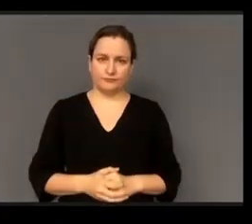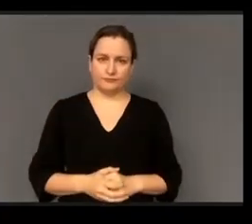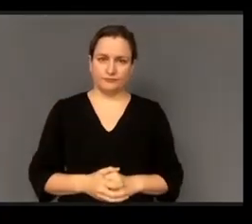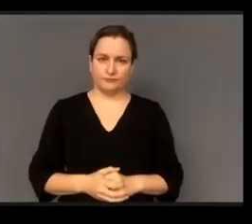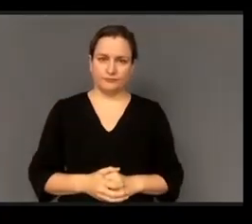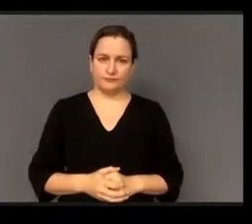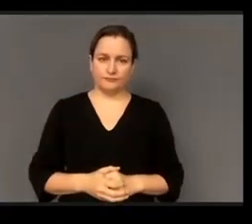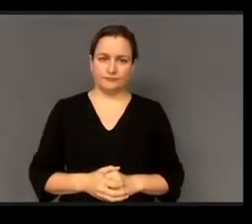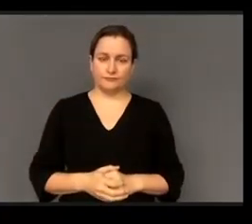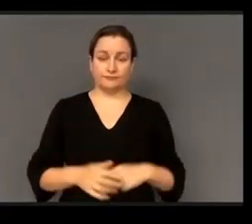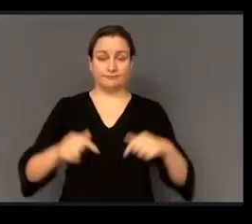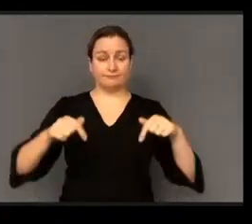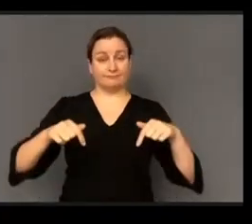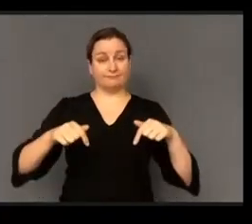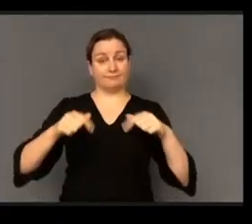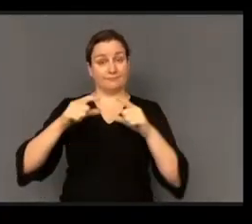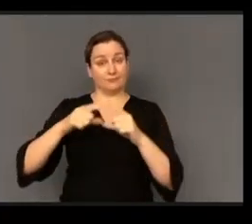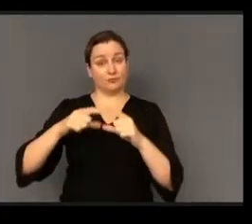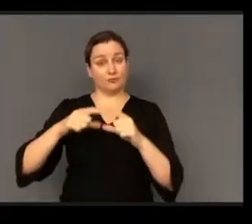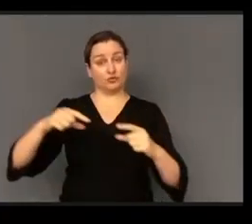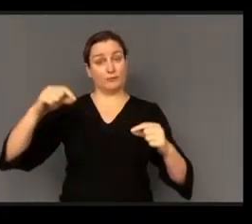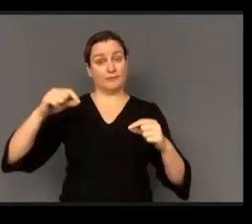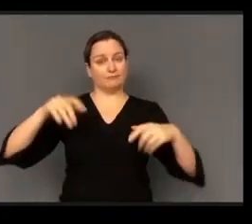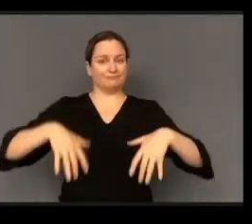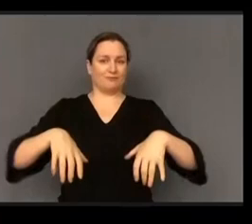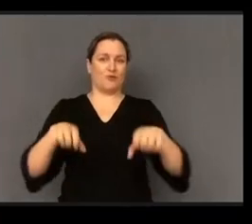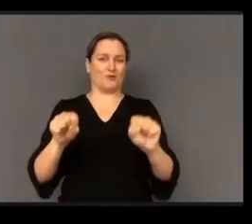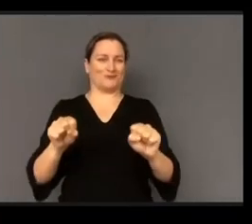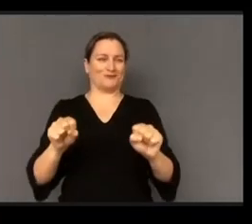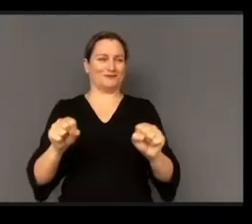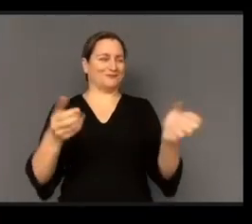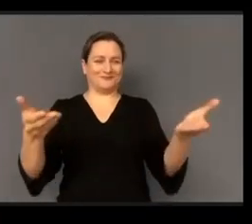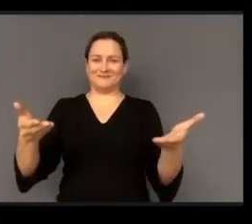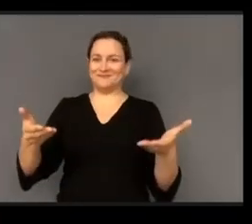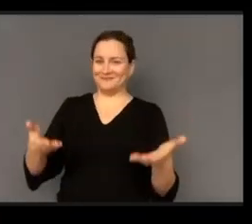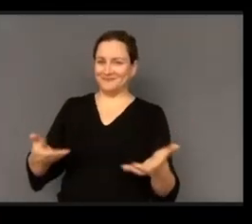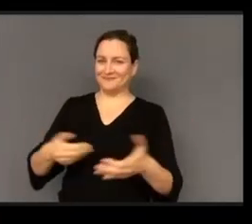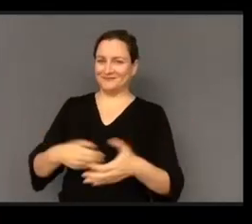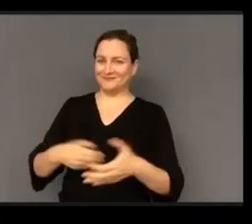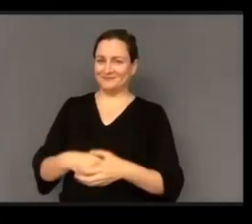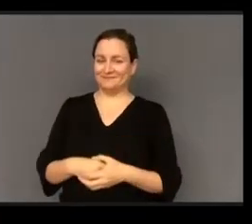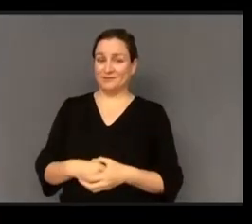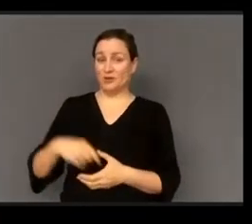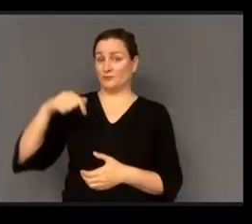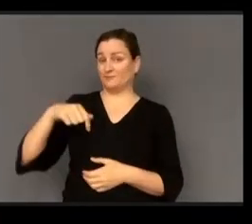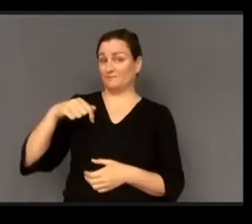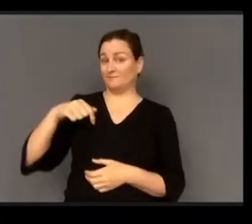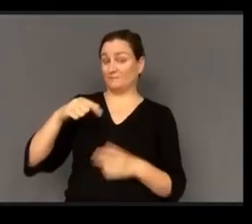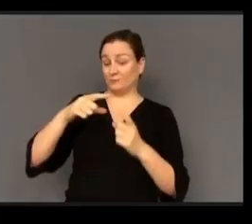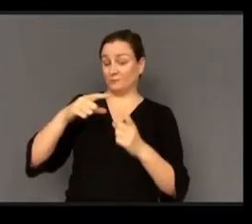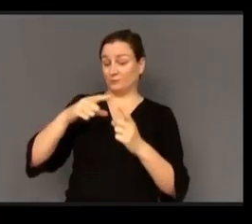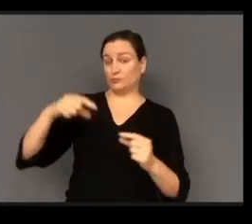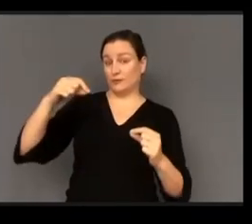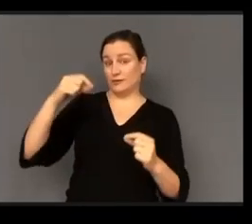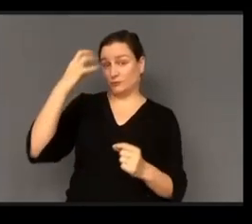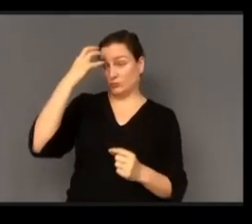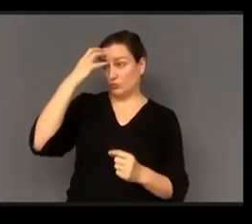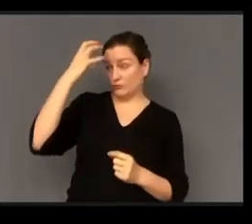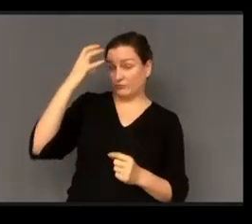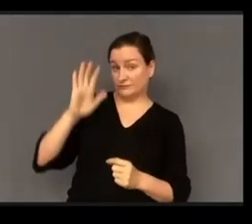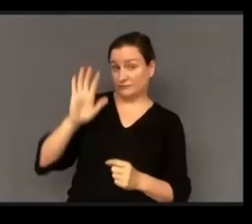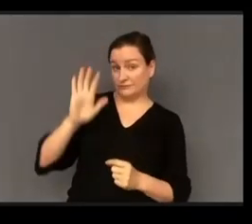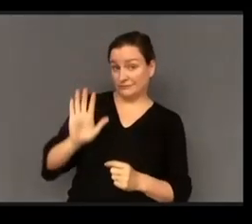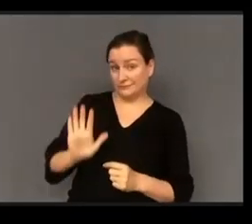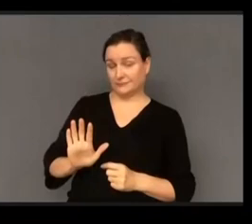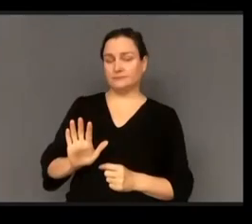作为东道主，日本政府认为我们肩负重要的